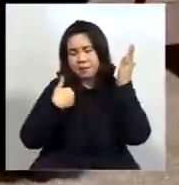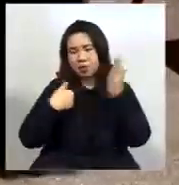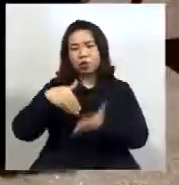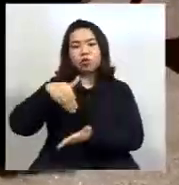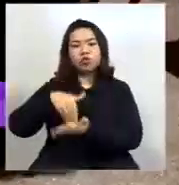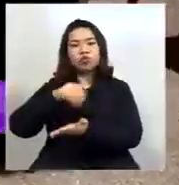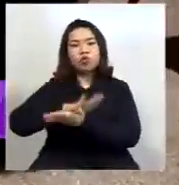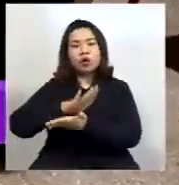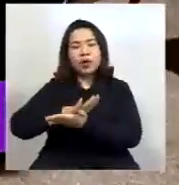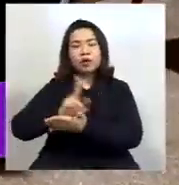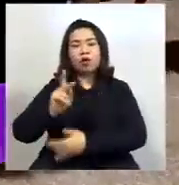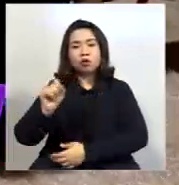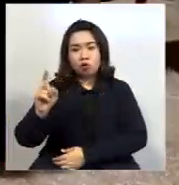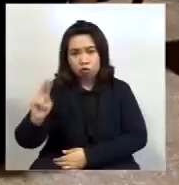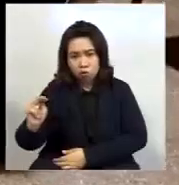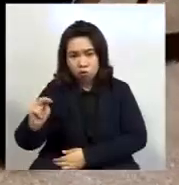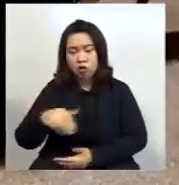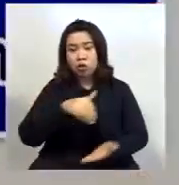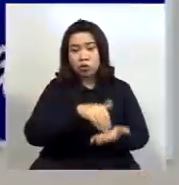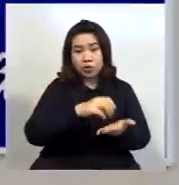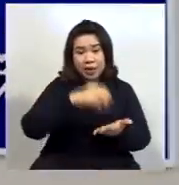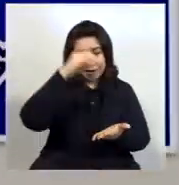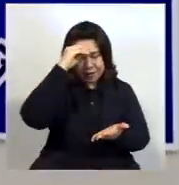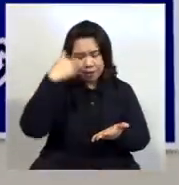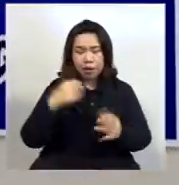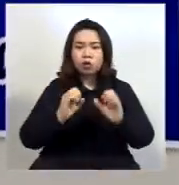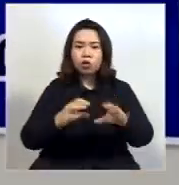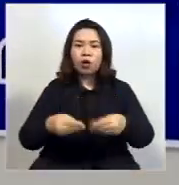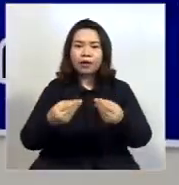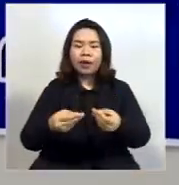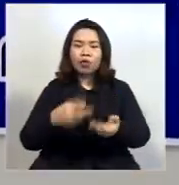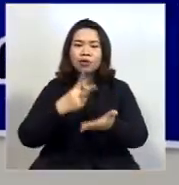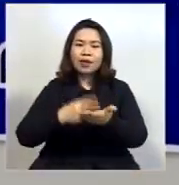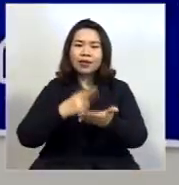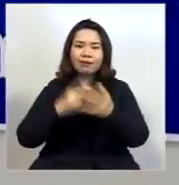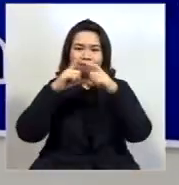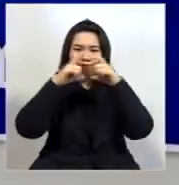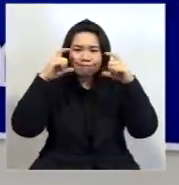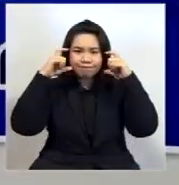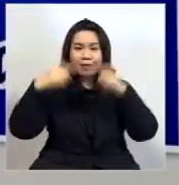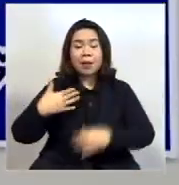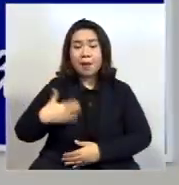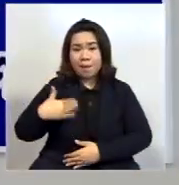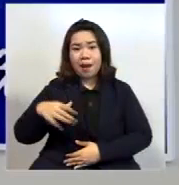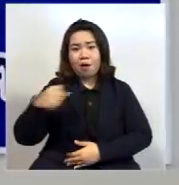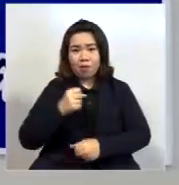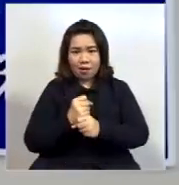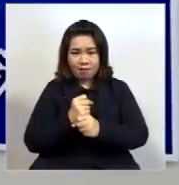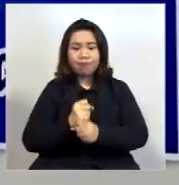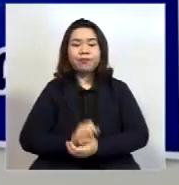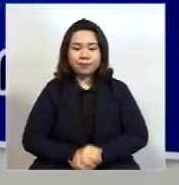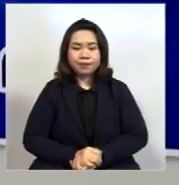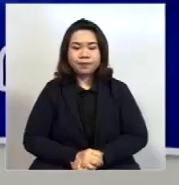แล้วก็โรงพยาบาลปัตตานีจัดกิจกรรมให้ความรู้เรื่องของการตัดเย็บหน้ากากอนามัยโดยใช้ผ้าเนี่ยนะคะมาทำ